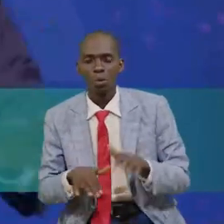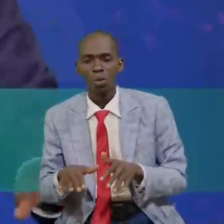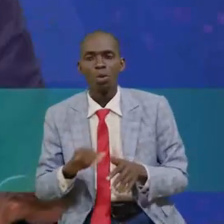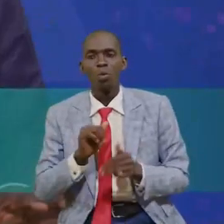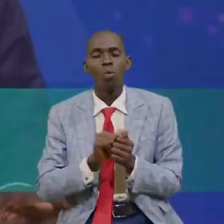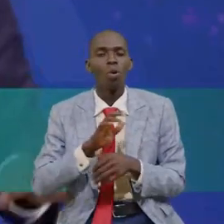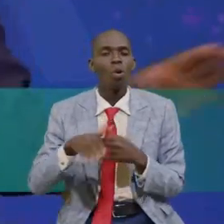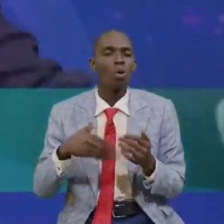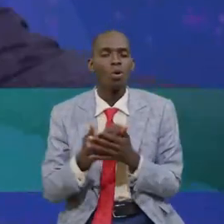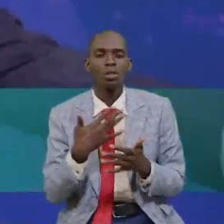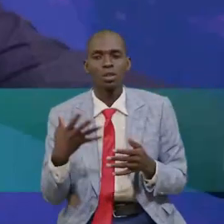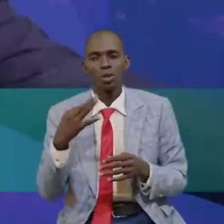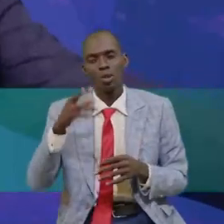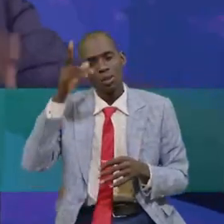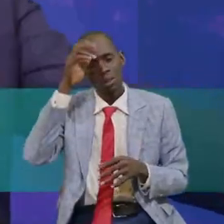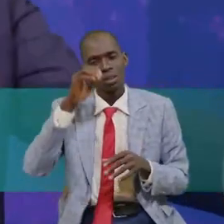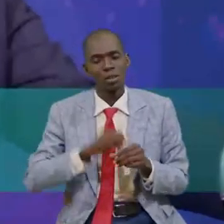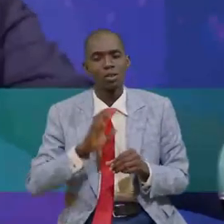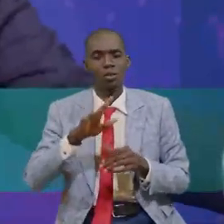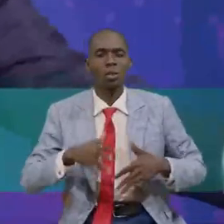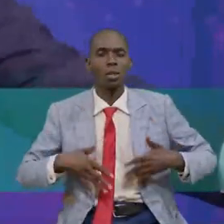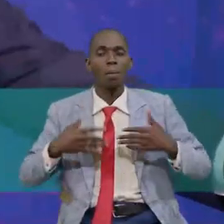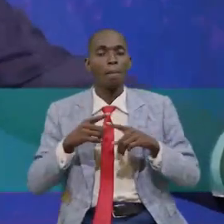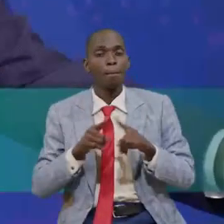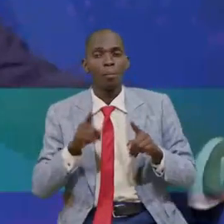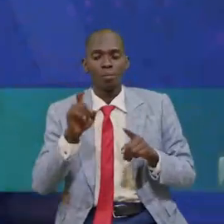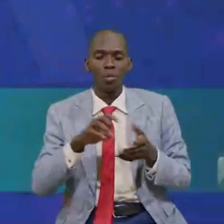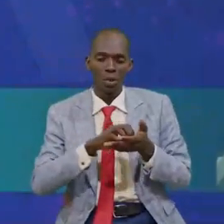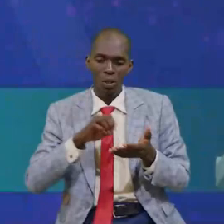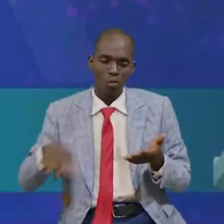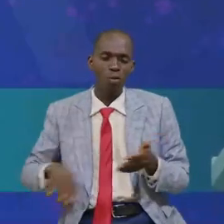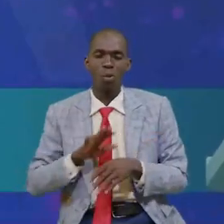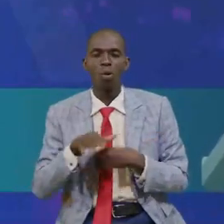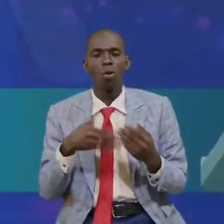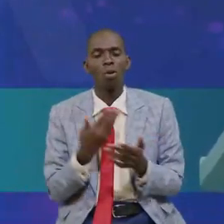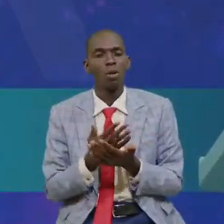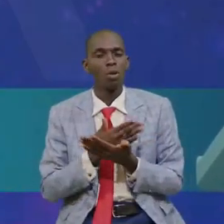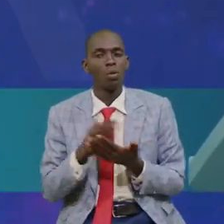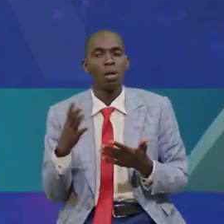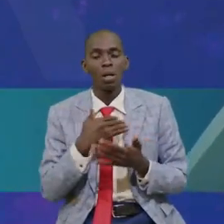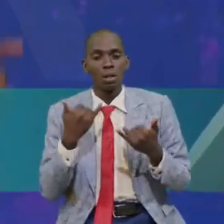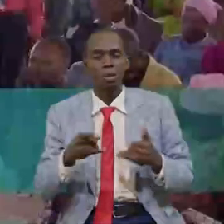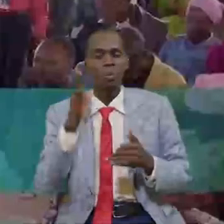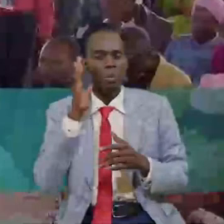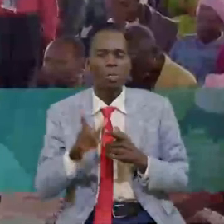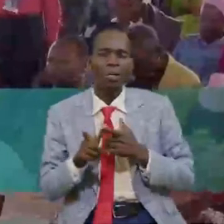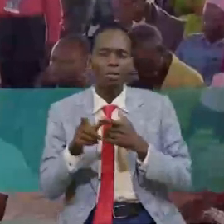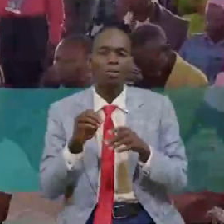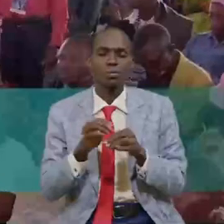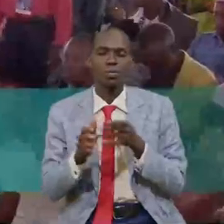ces choses de Satan dans les bagages. Mais vous devez les ôter, ensuite vous allez courir.